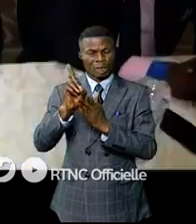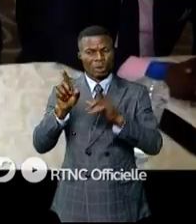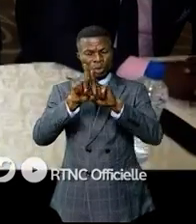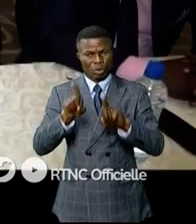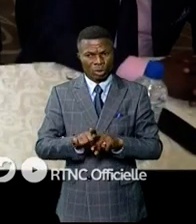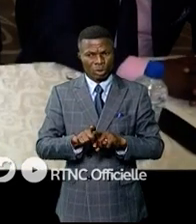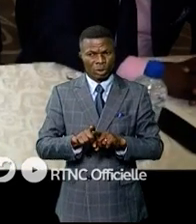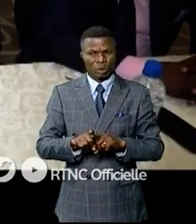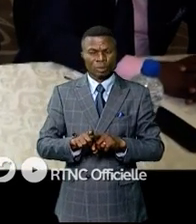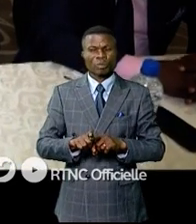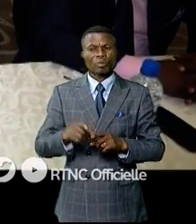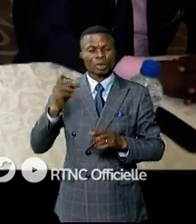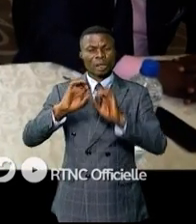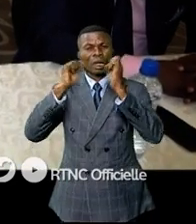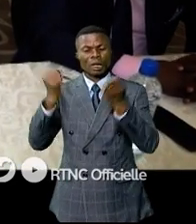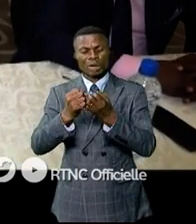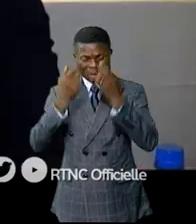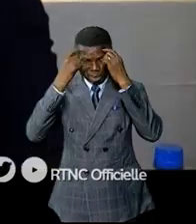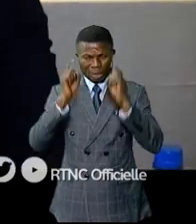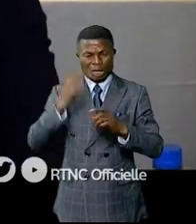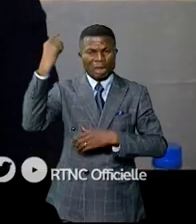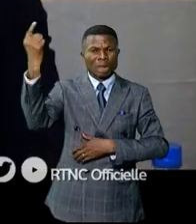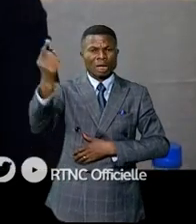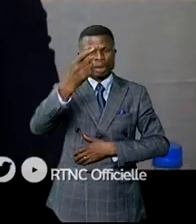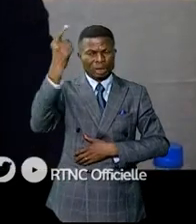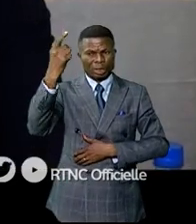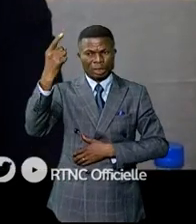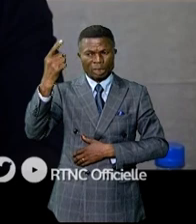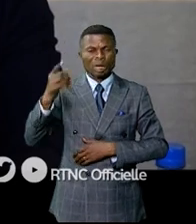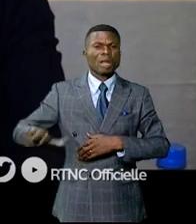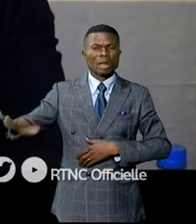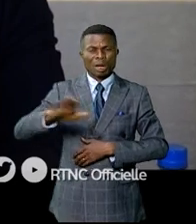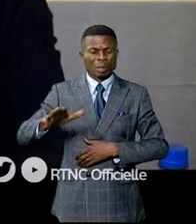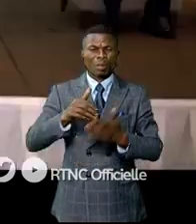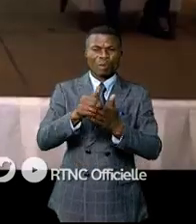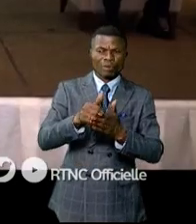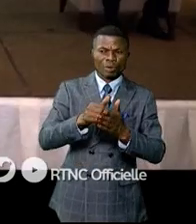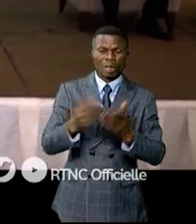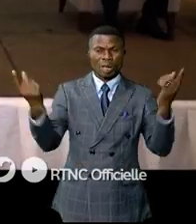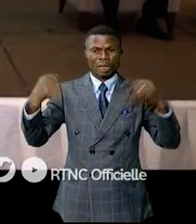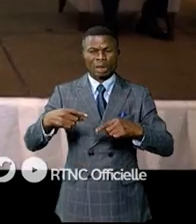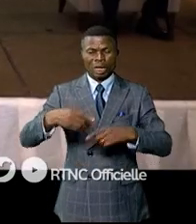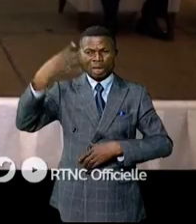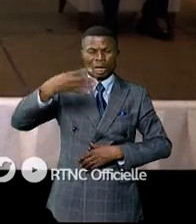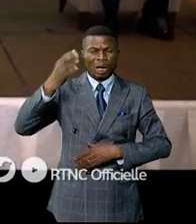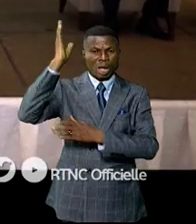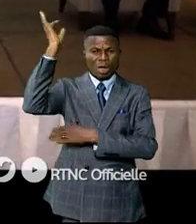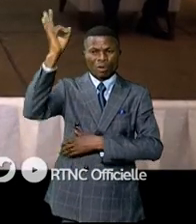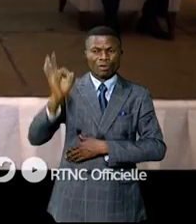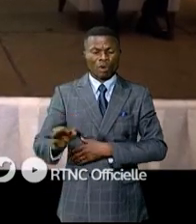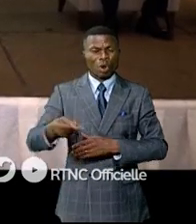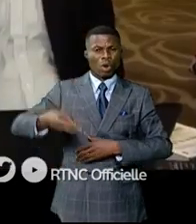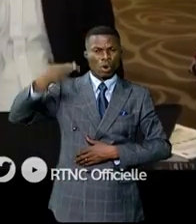et au New Deal pour l'engagement international dans les États fragiles lors du 4e forum de haut